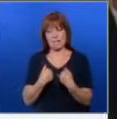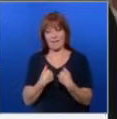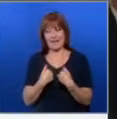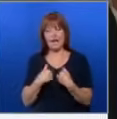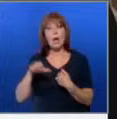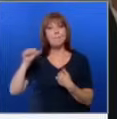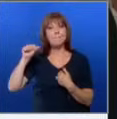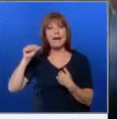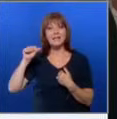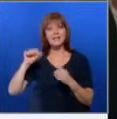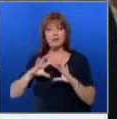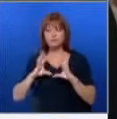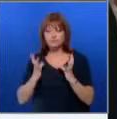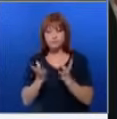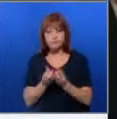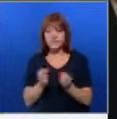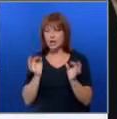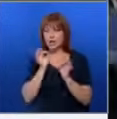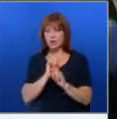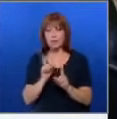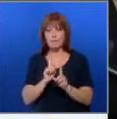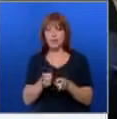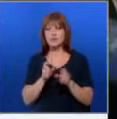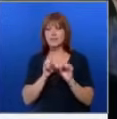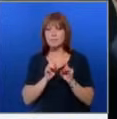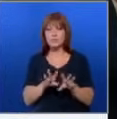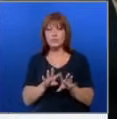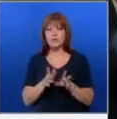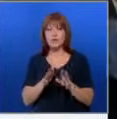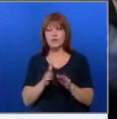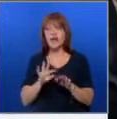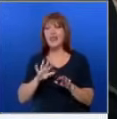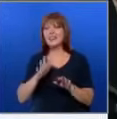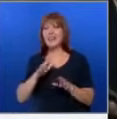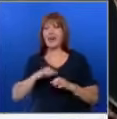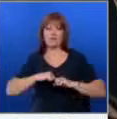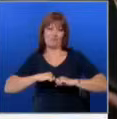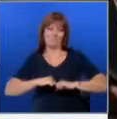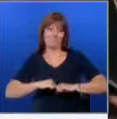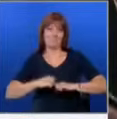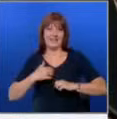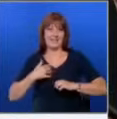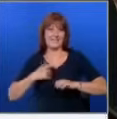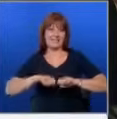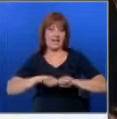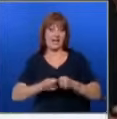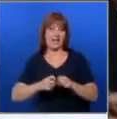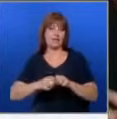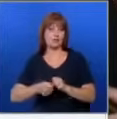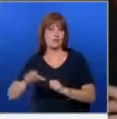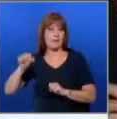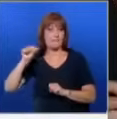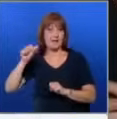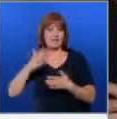да бъде цяла, никой не може да си позволи най-малкото няколко делибей, които искат да я разрушат в момента заради